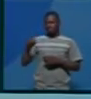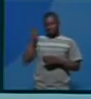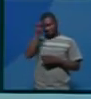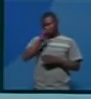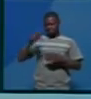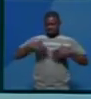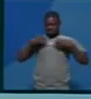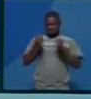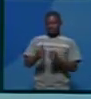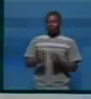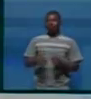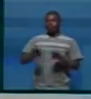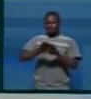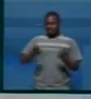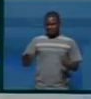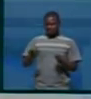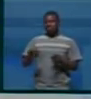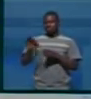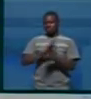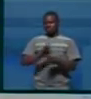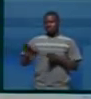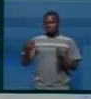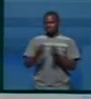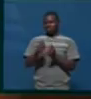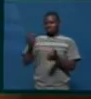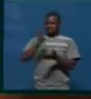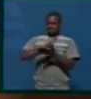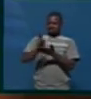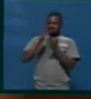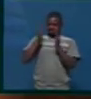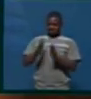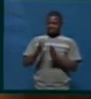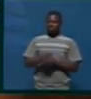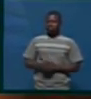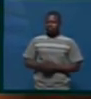de la formation avec Roger Kam et Nathalie Savadougou.